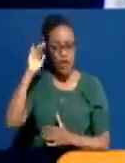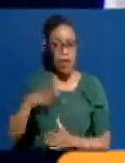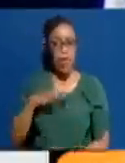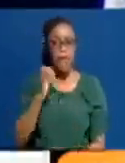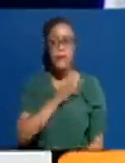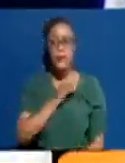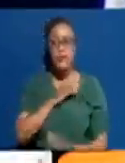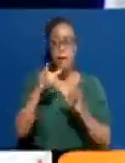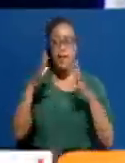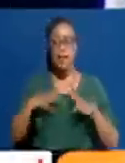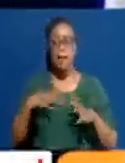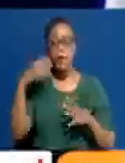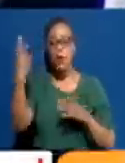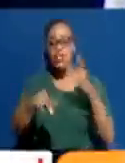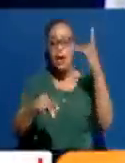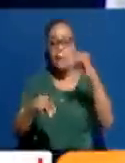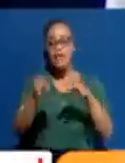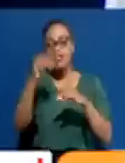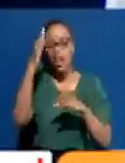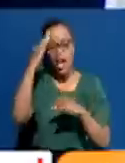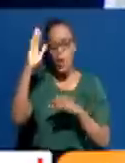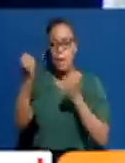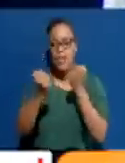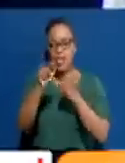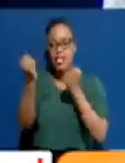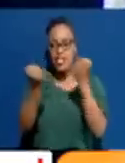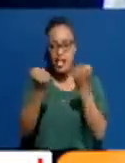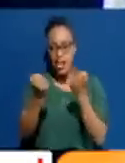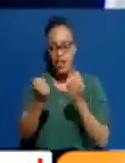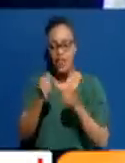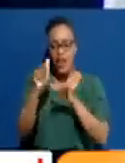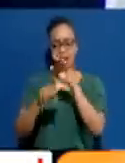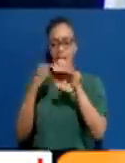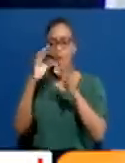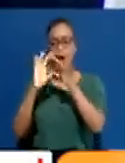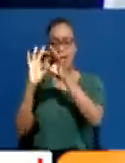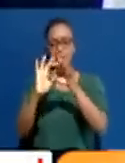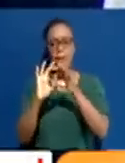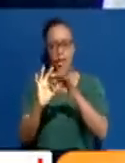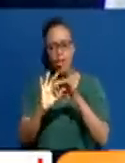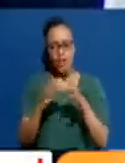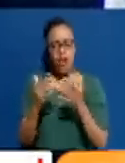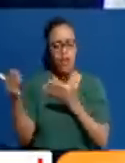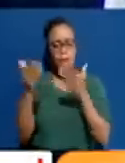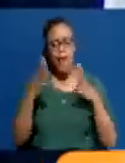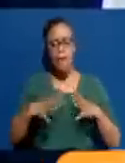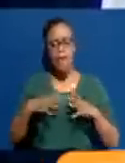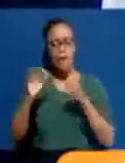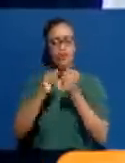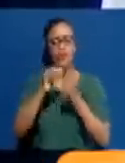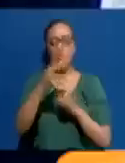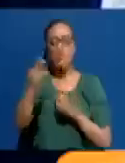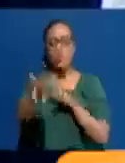ati kuna watu ya media walipigwa, sio walikuwa kwa gari. Hiyo gari ilikuwa gari ya Azimio. Ilikuwa gari ambayo inabeba watu ya kufunja mali ya